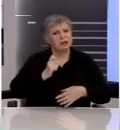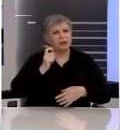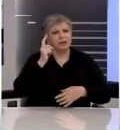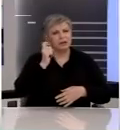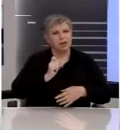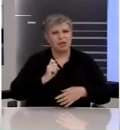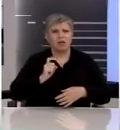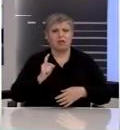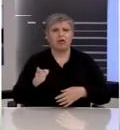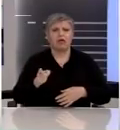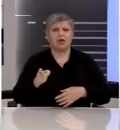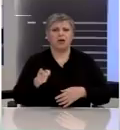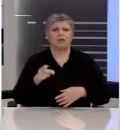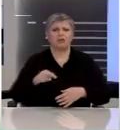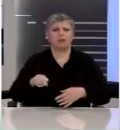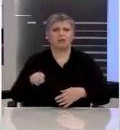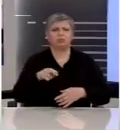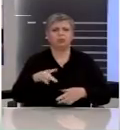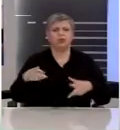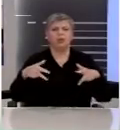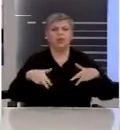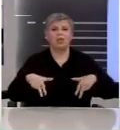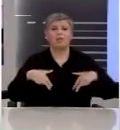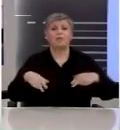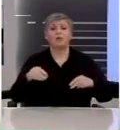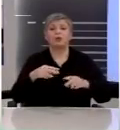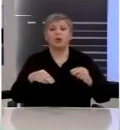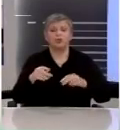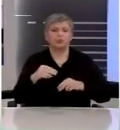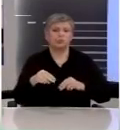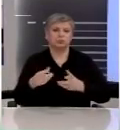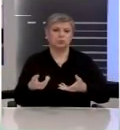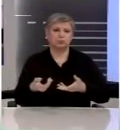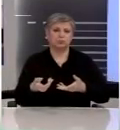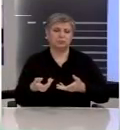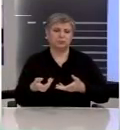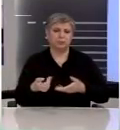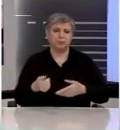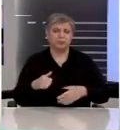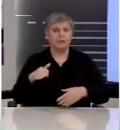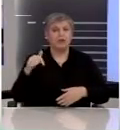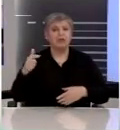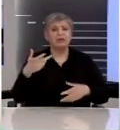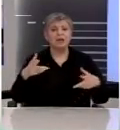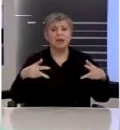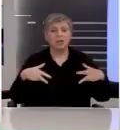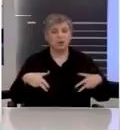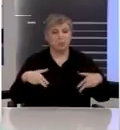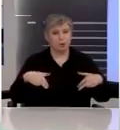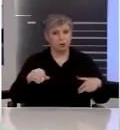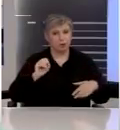διαποφάσεις. Στο Υπουργικό Συμβούλιο ήταν παρόν και άκουσε τη συζήτηση. Και επειδή ο Υπουργός Εξωτερικών είναι παλιά